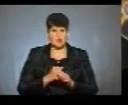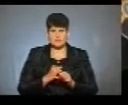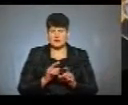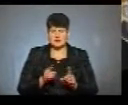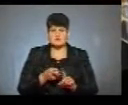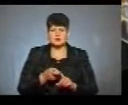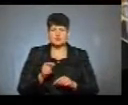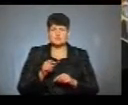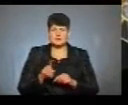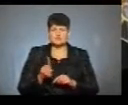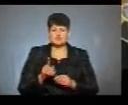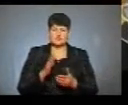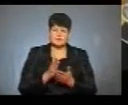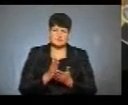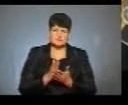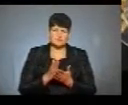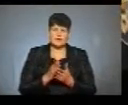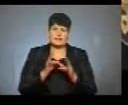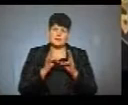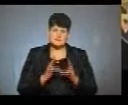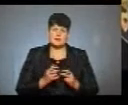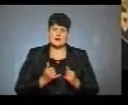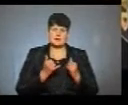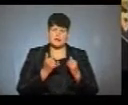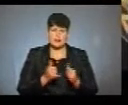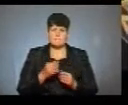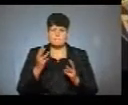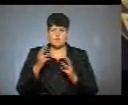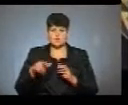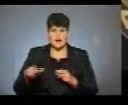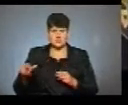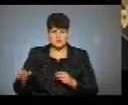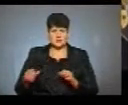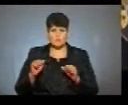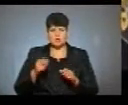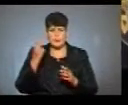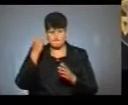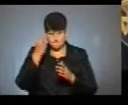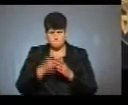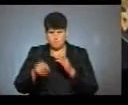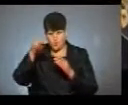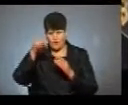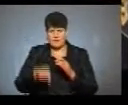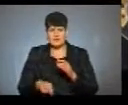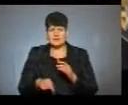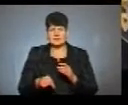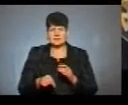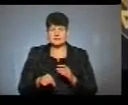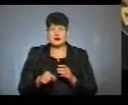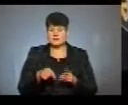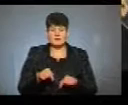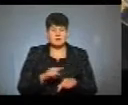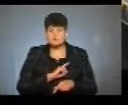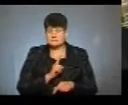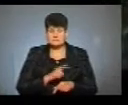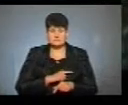що існує небезпека для пожежників, тому що можна провалитися в осередок горіння торфу, там досить